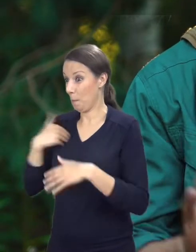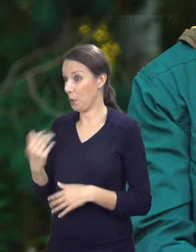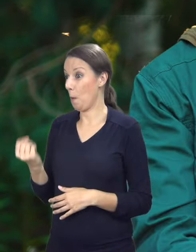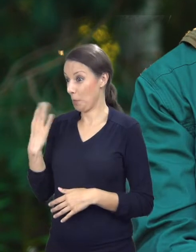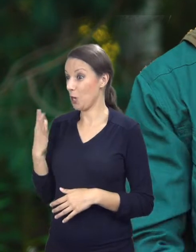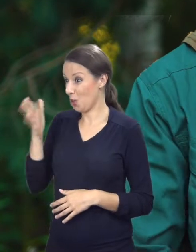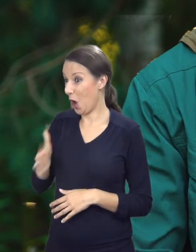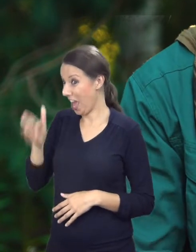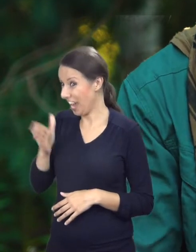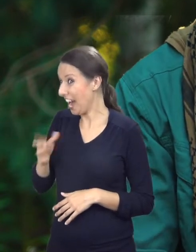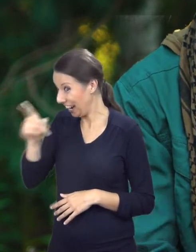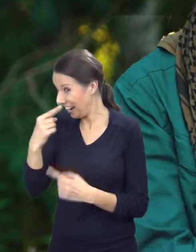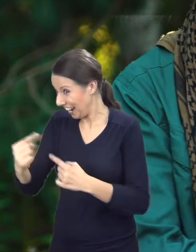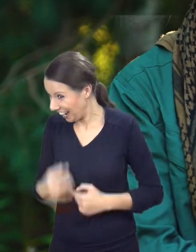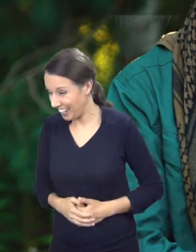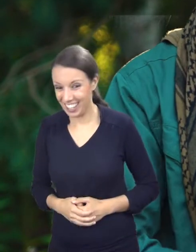kolejarce.